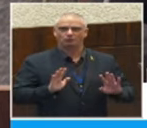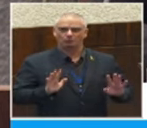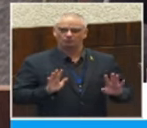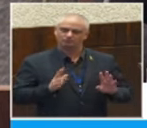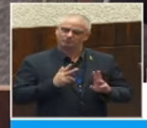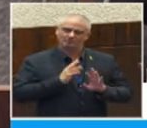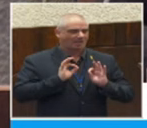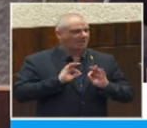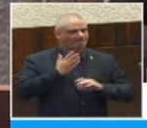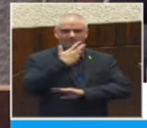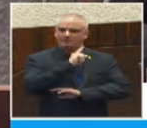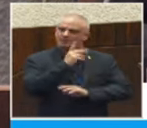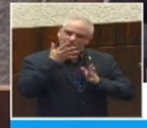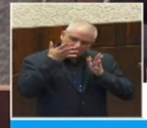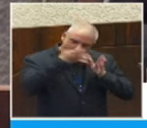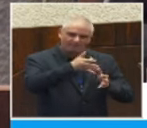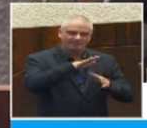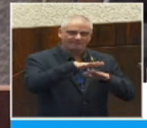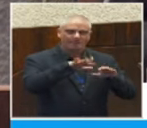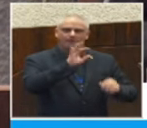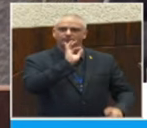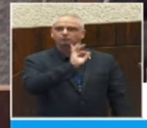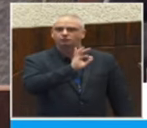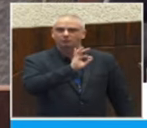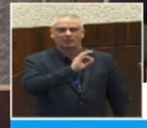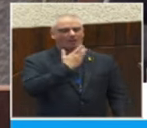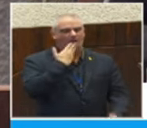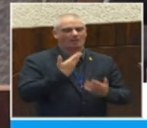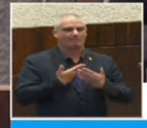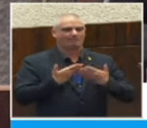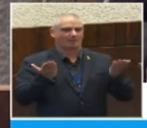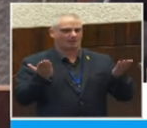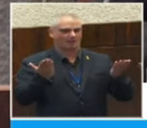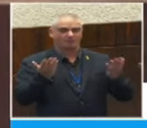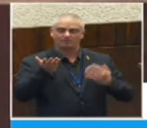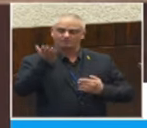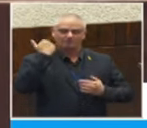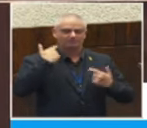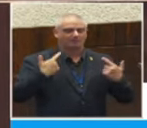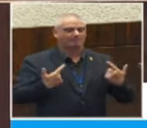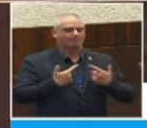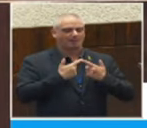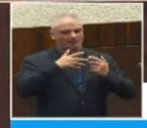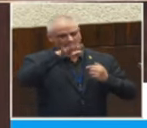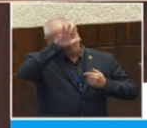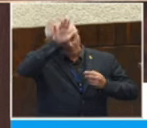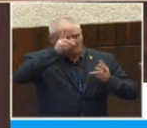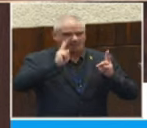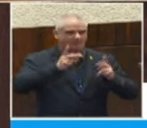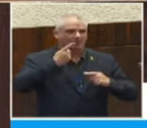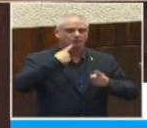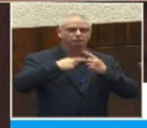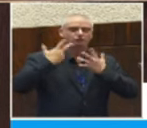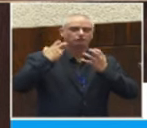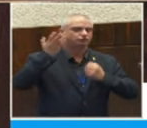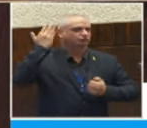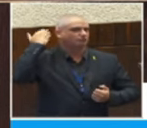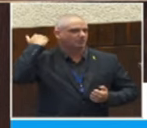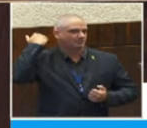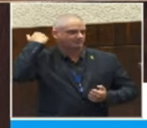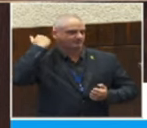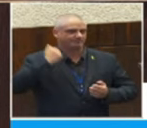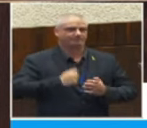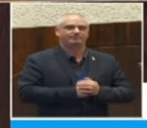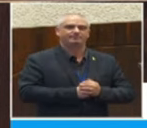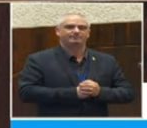תקפה בשטחה בגלוי מאז מלחמת איראן-עיראק של שנות ה-80. הלכידות